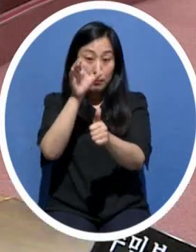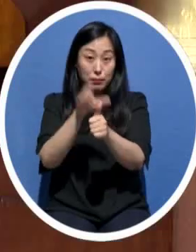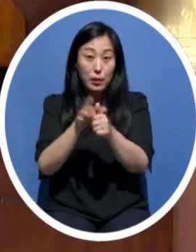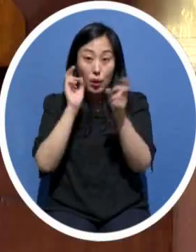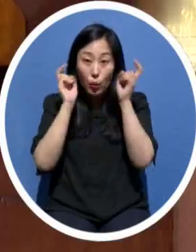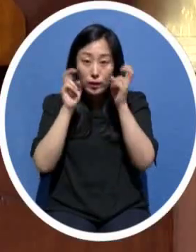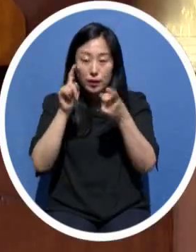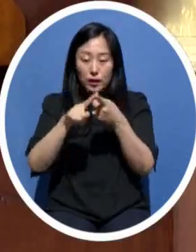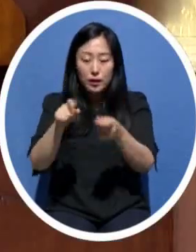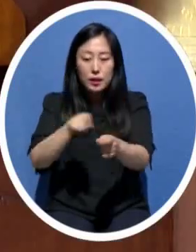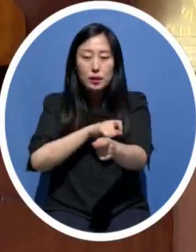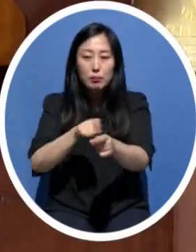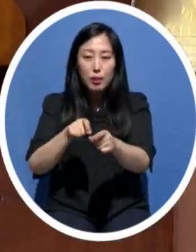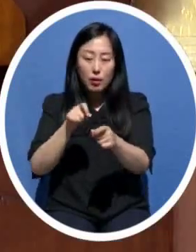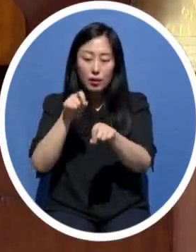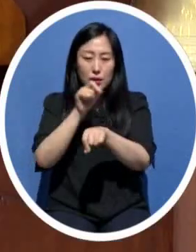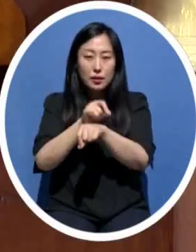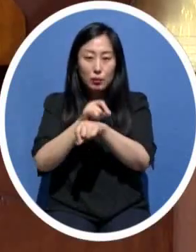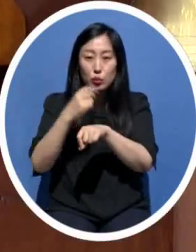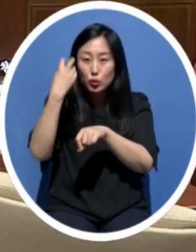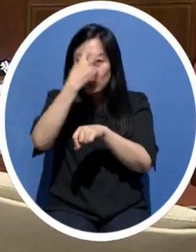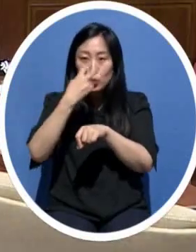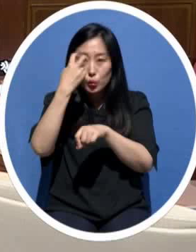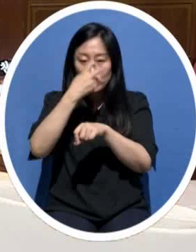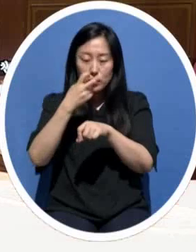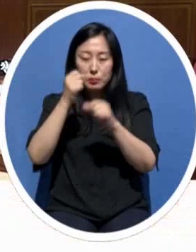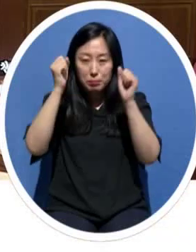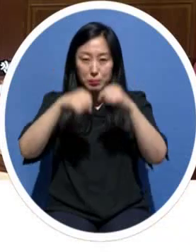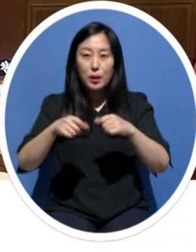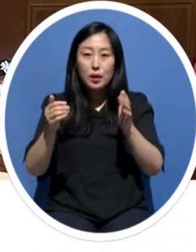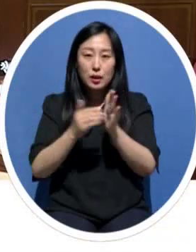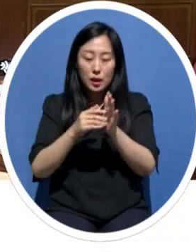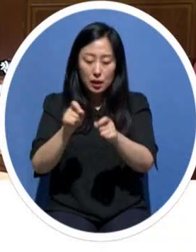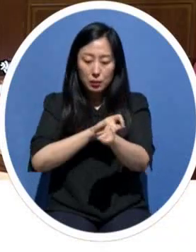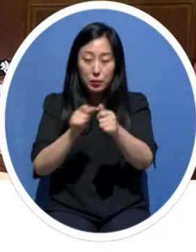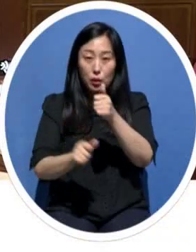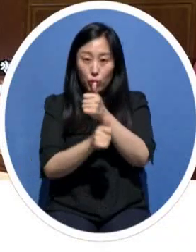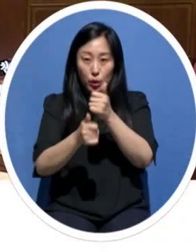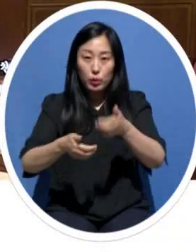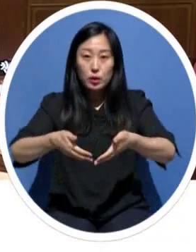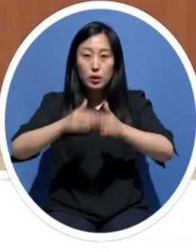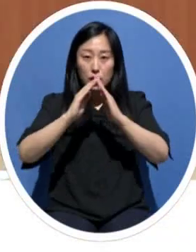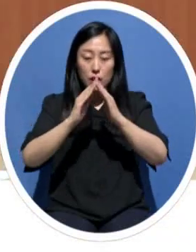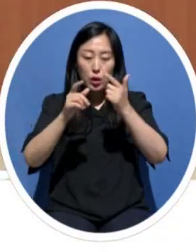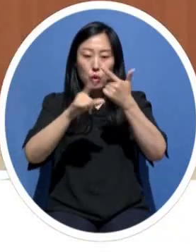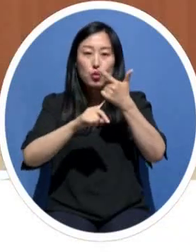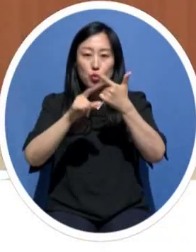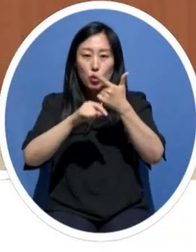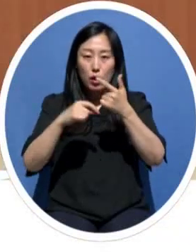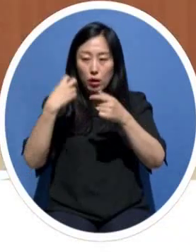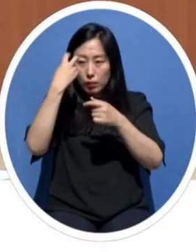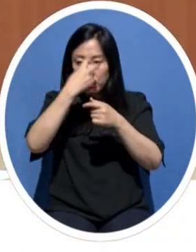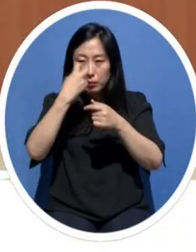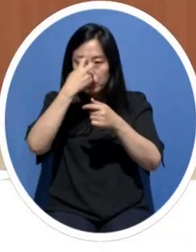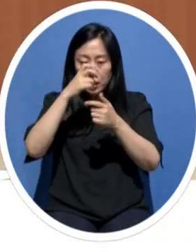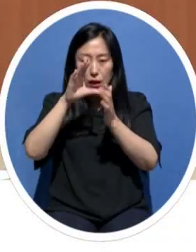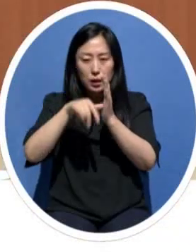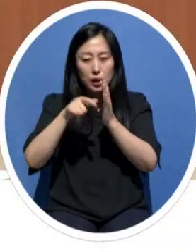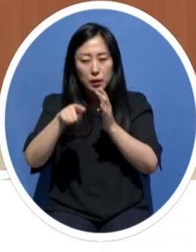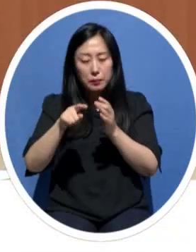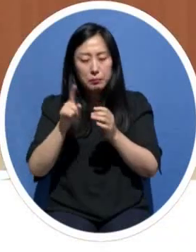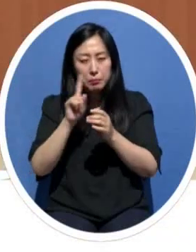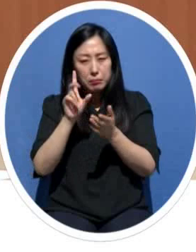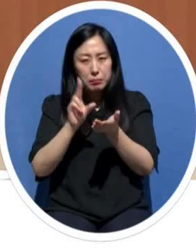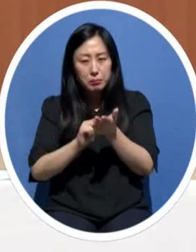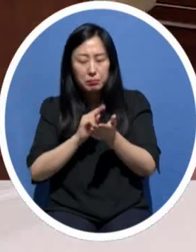행정사무조사가 의결됐습니다. 이에 따라 연제구의회는 특별위원회를 구성해 지난 6월 행정사무감사에서 제기된 여러 의혹에